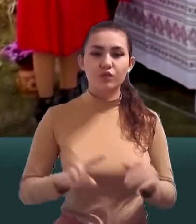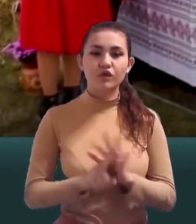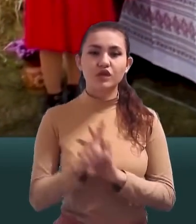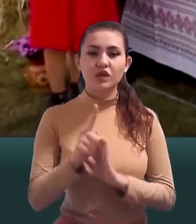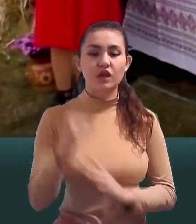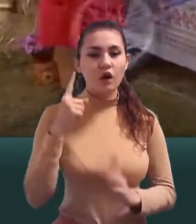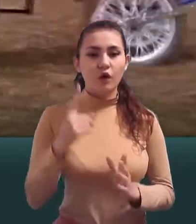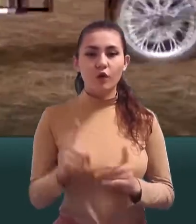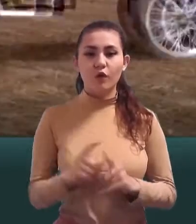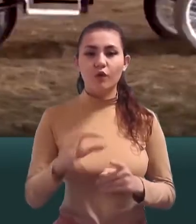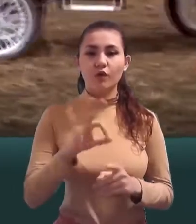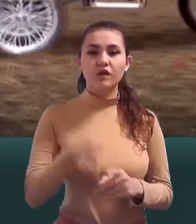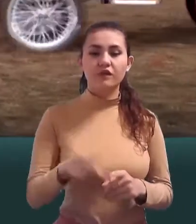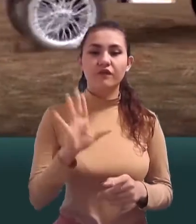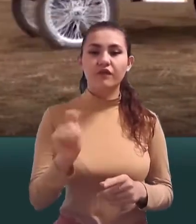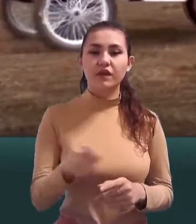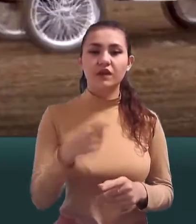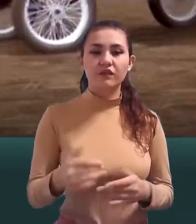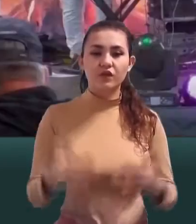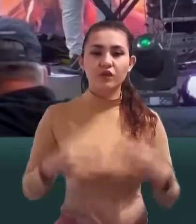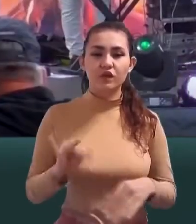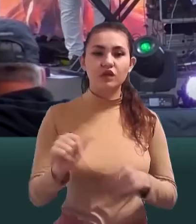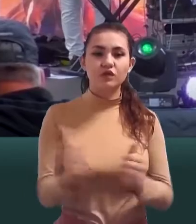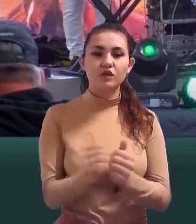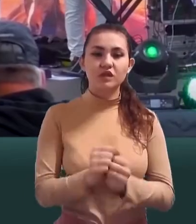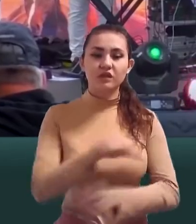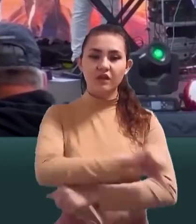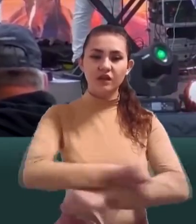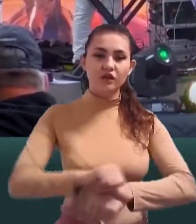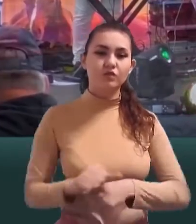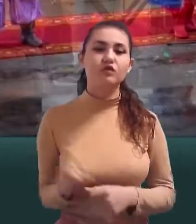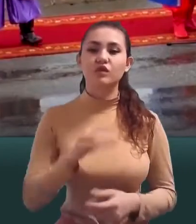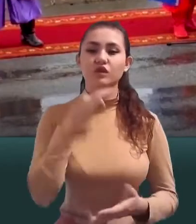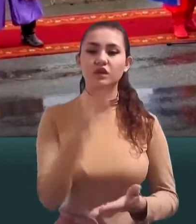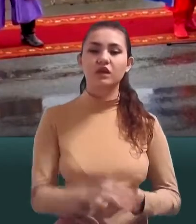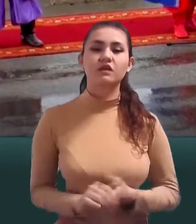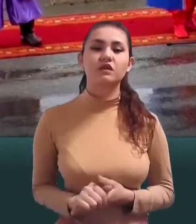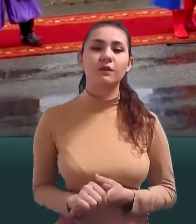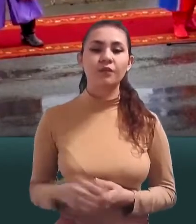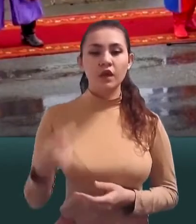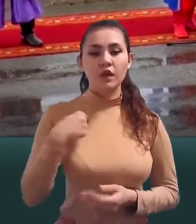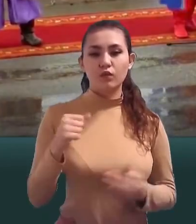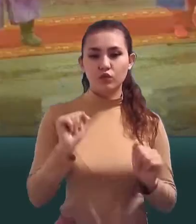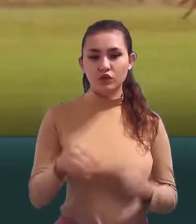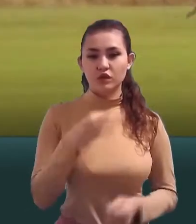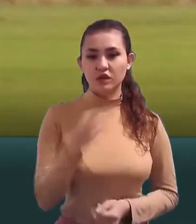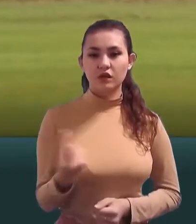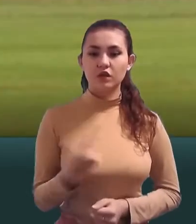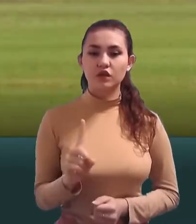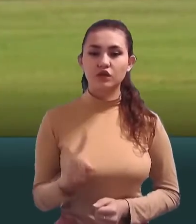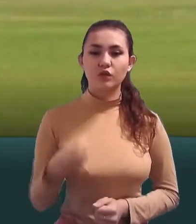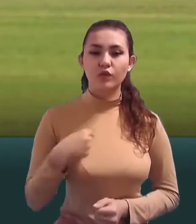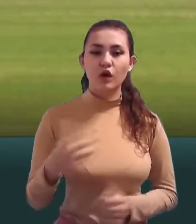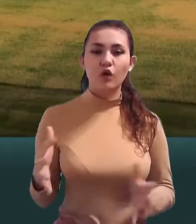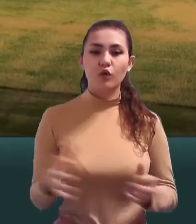оговтуватись від війни, від сусідства з лінією розмежування? Що скажете? Ну, я можу сказати одне, що ми